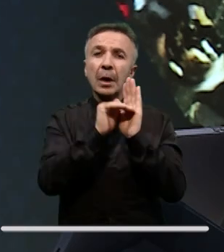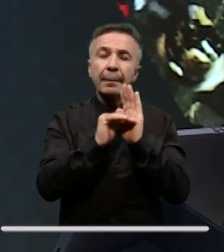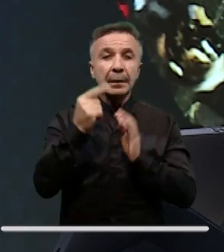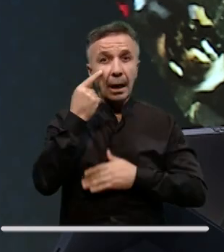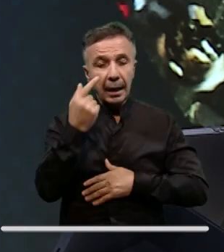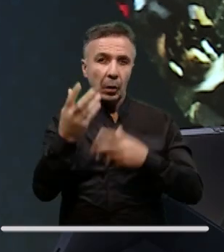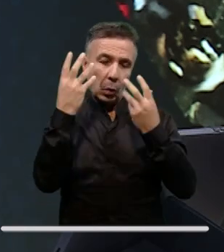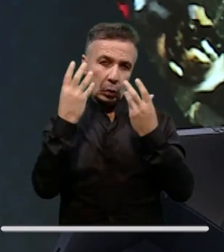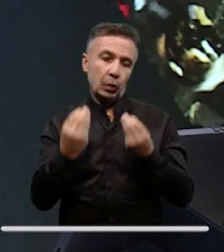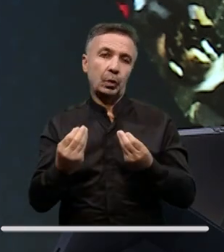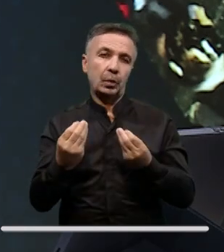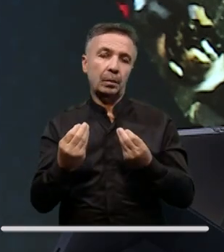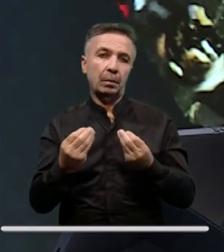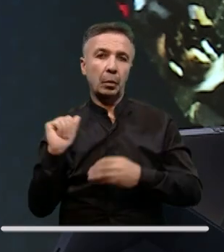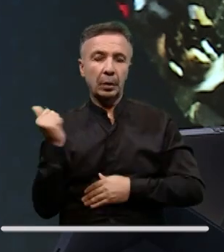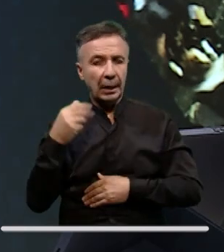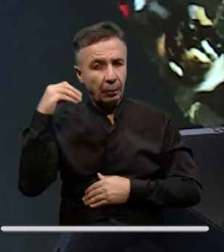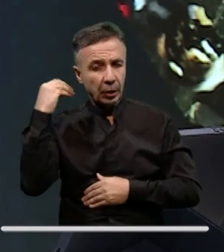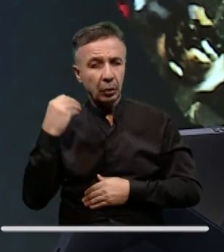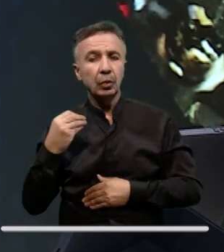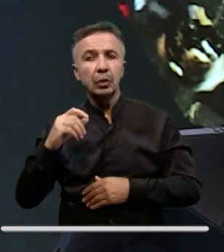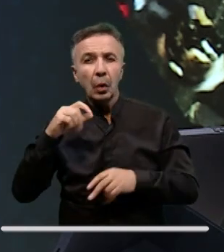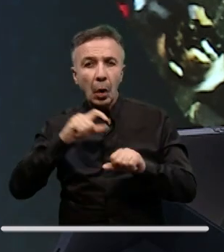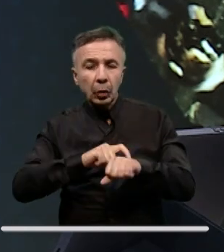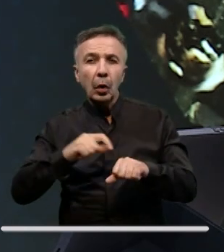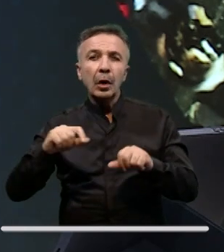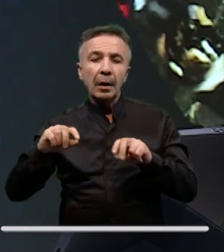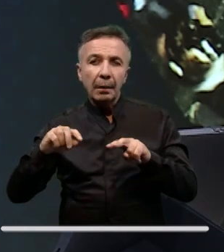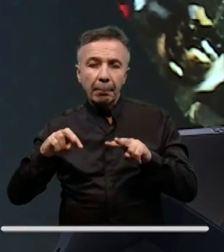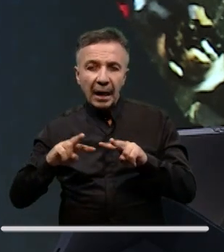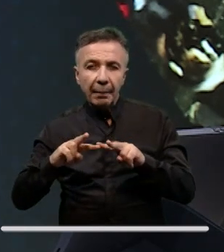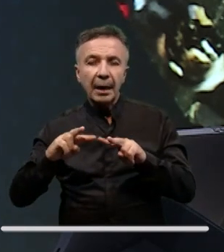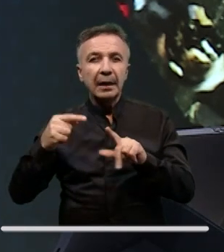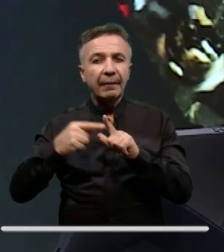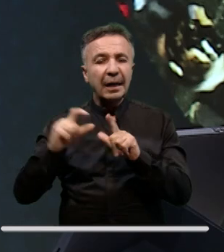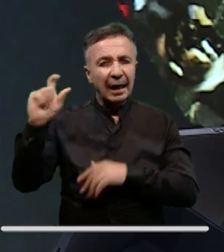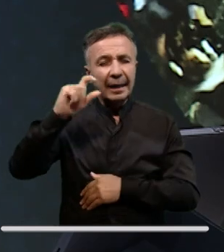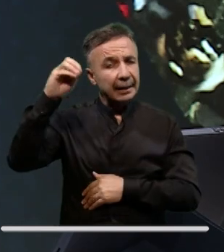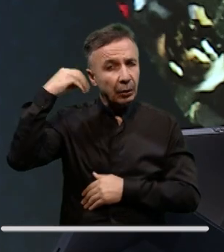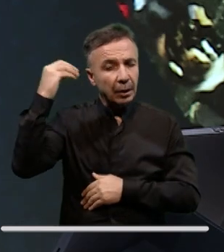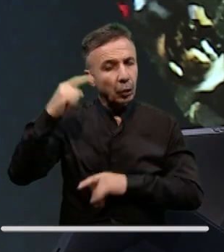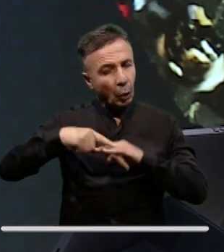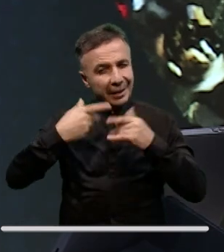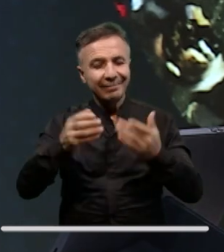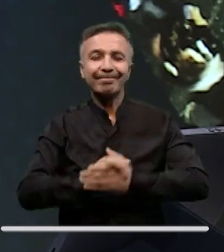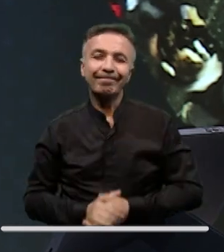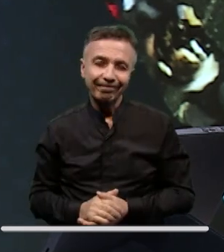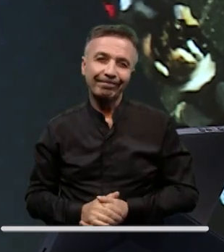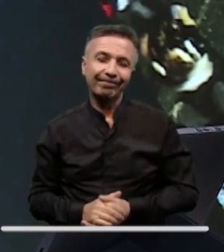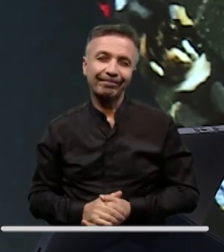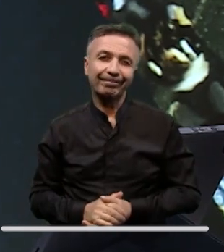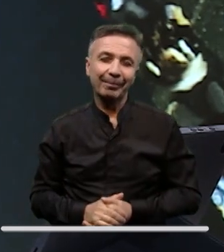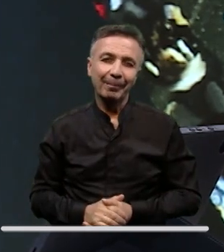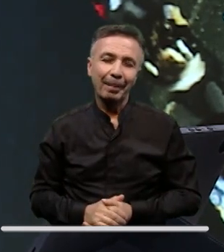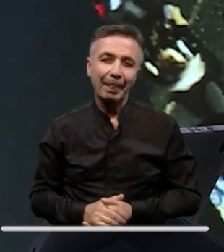hayırlara vesile olsun muhterem hocamız Doktor Fatih Mehmet aydına bir hoş geldiniz diyelim soralım akabinde İnşallah yavaş